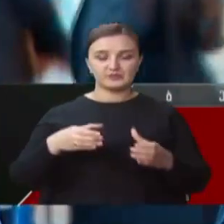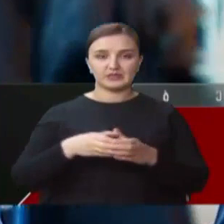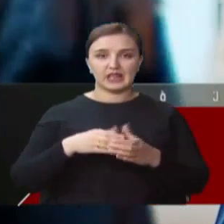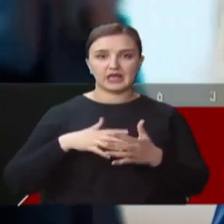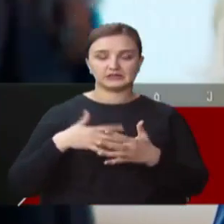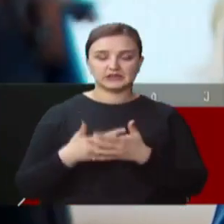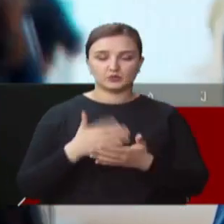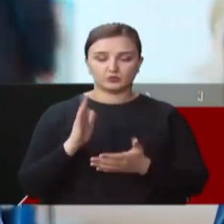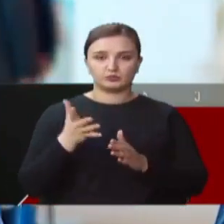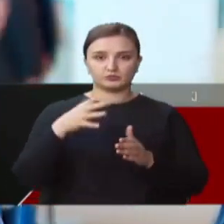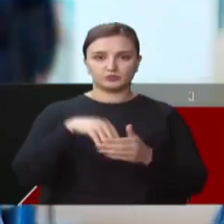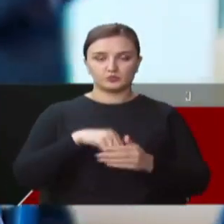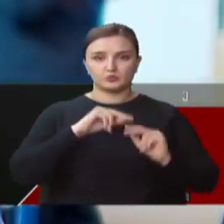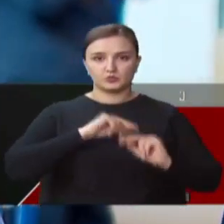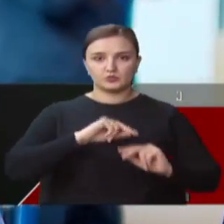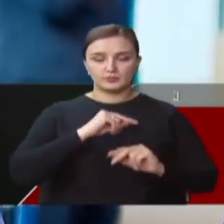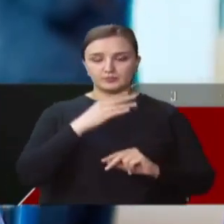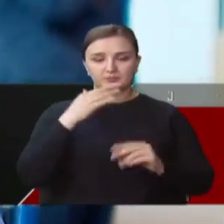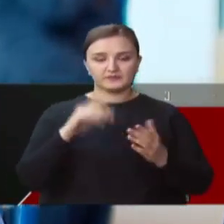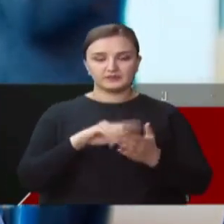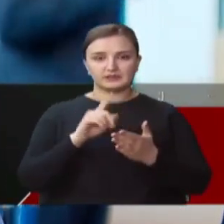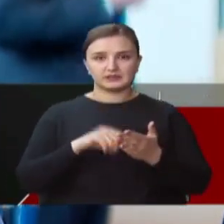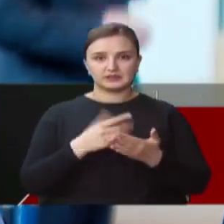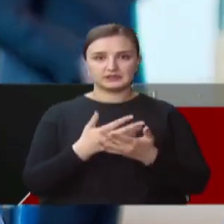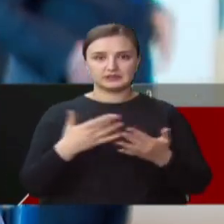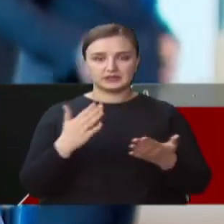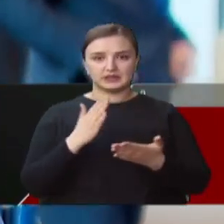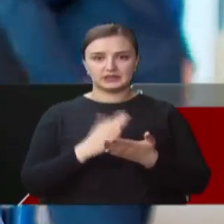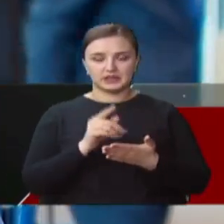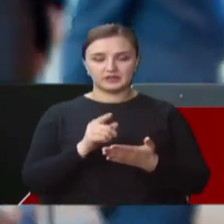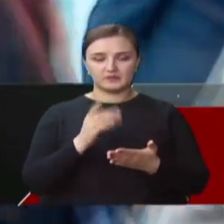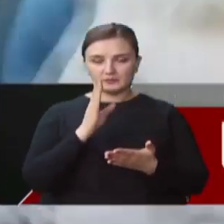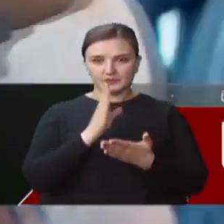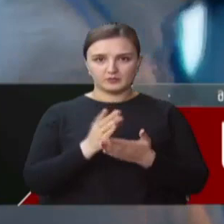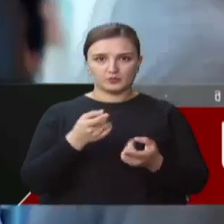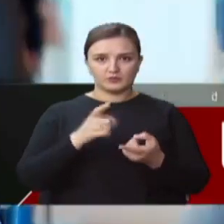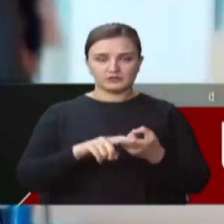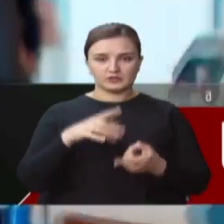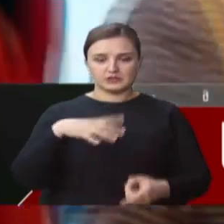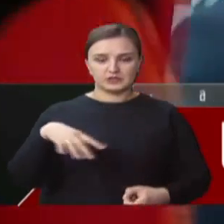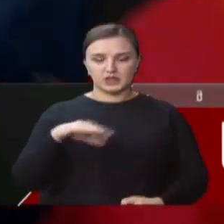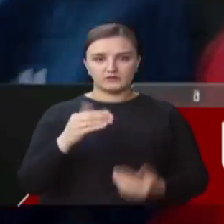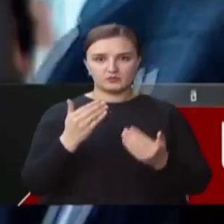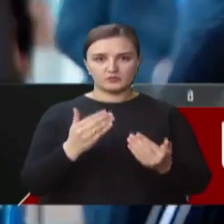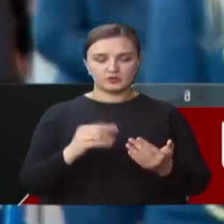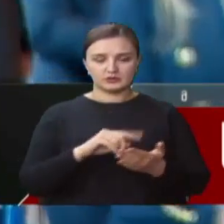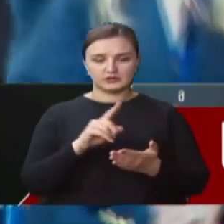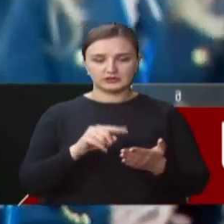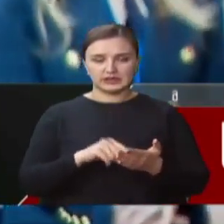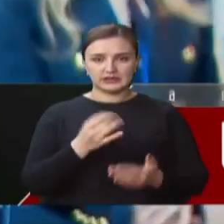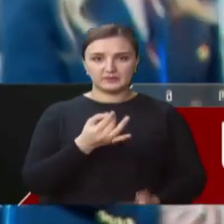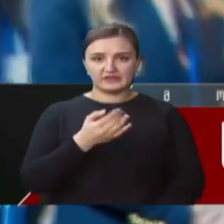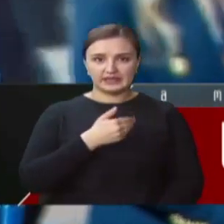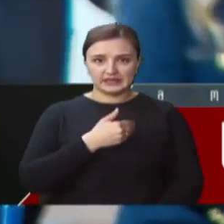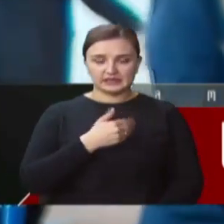ჩართული ასამბლეის მუშაობაში, არერთი საკითხია, რომელიც პირდაპირ ვირიბად უკავშირდება საქართველოს საკითხებს, საქართველოს ინტერესებს